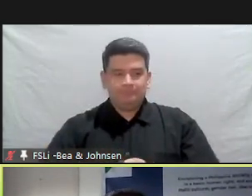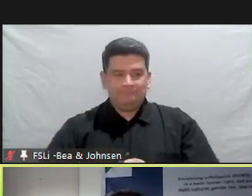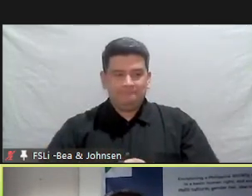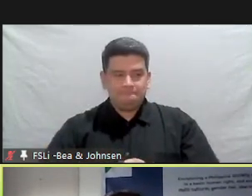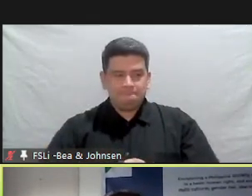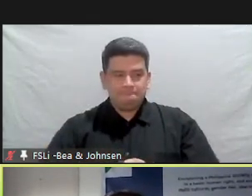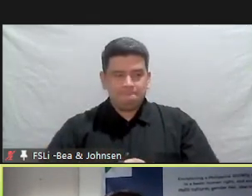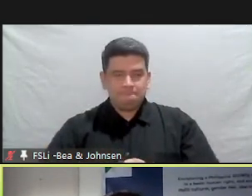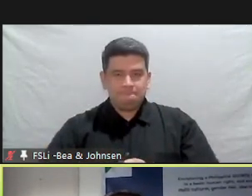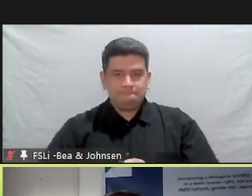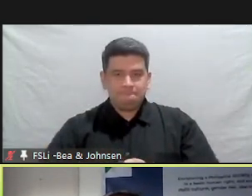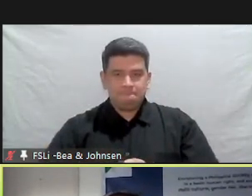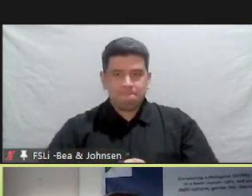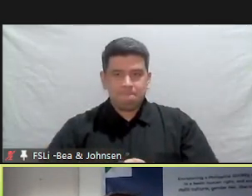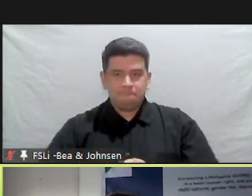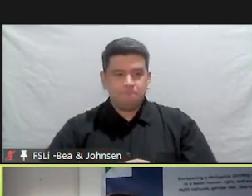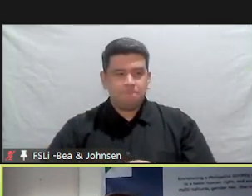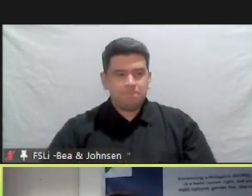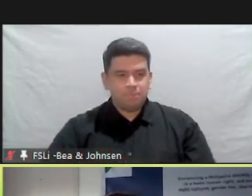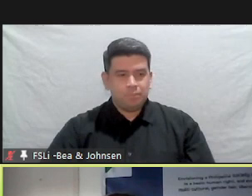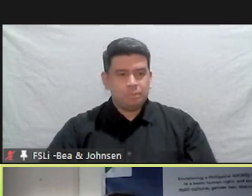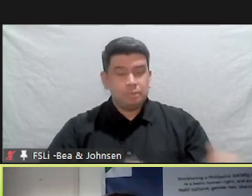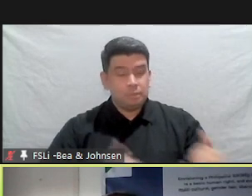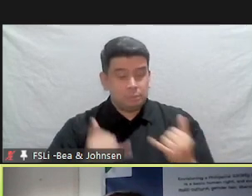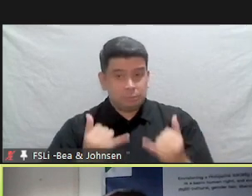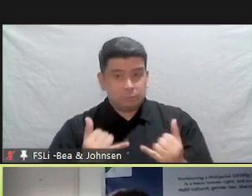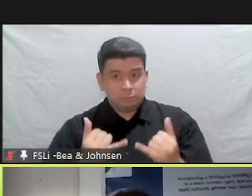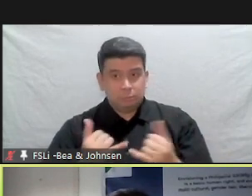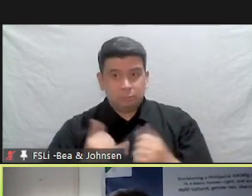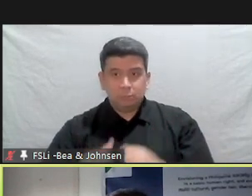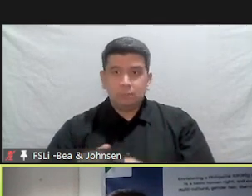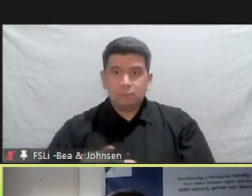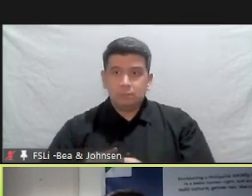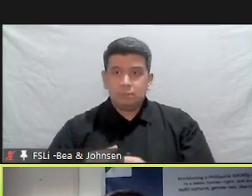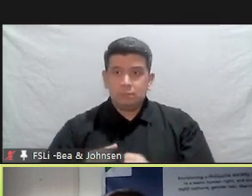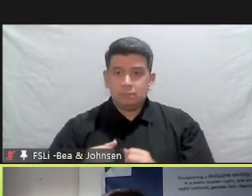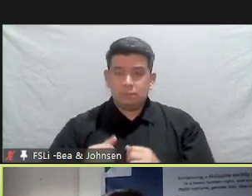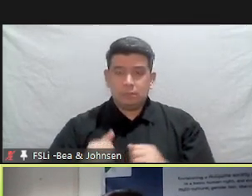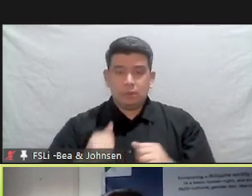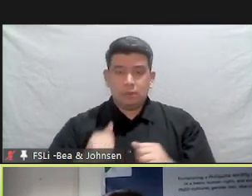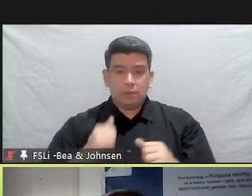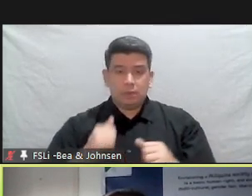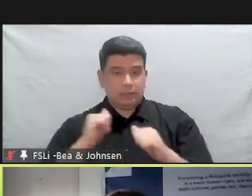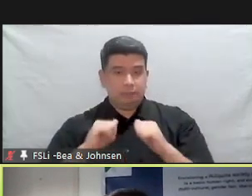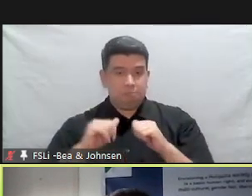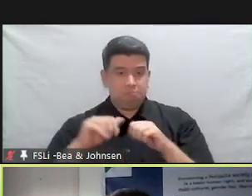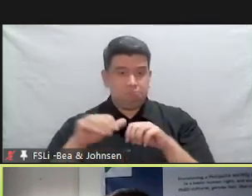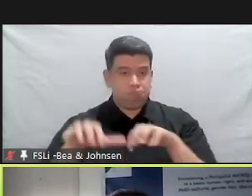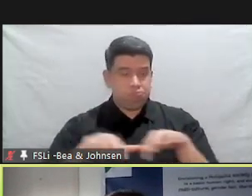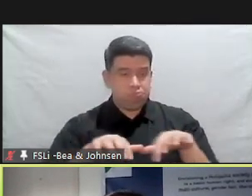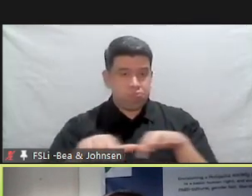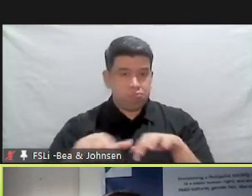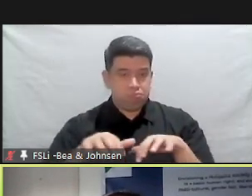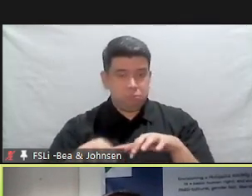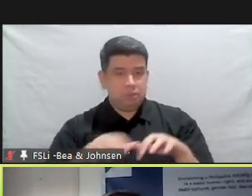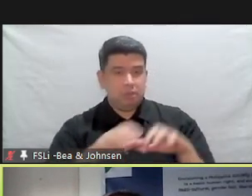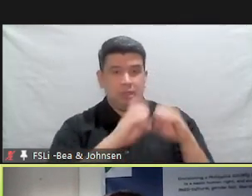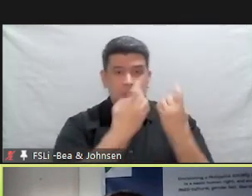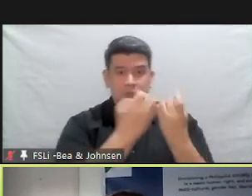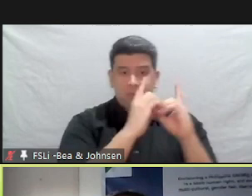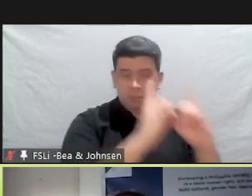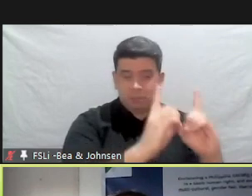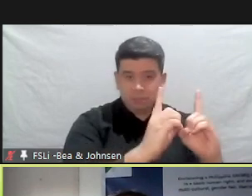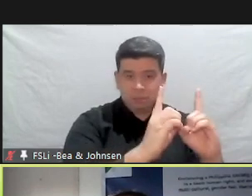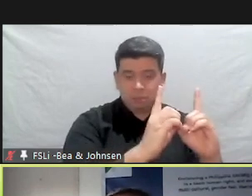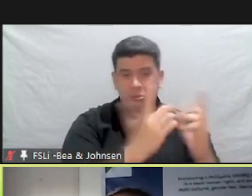kailangan yung aktibong pakikipag-ugnay natin sa ating mga sa DepEd, sa ating mga